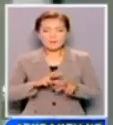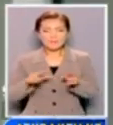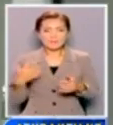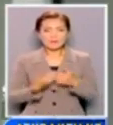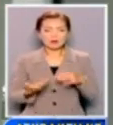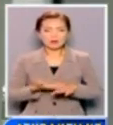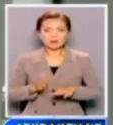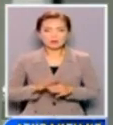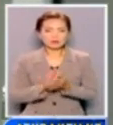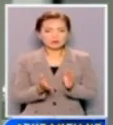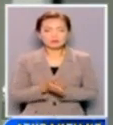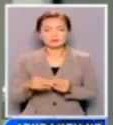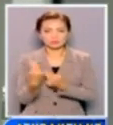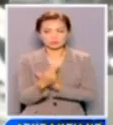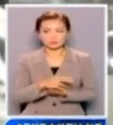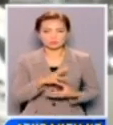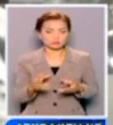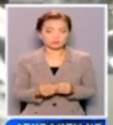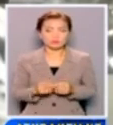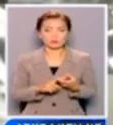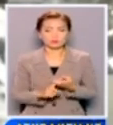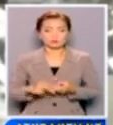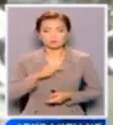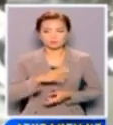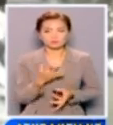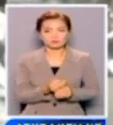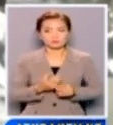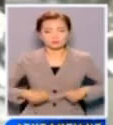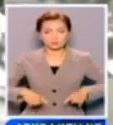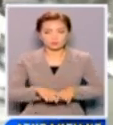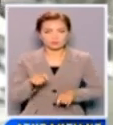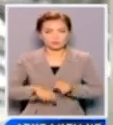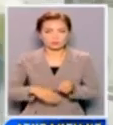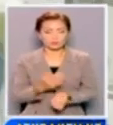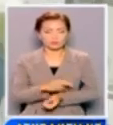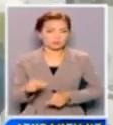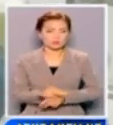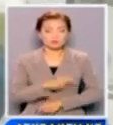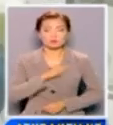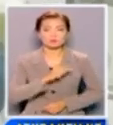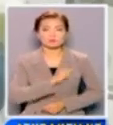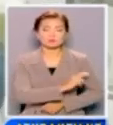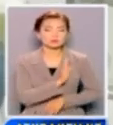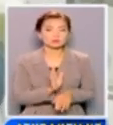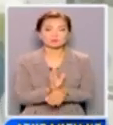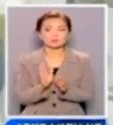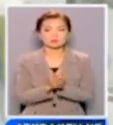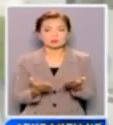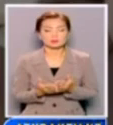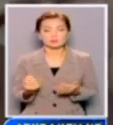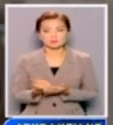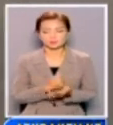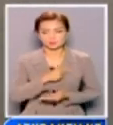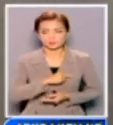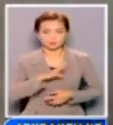средней тяжести за счет симптомов общей интоксикации. В отделении были проведены лечебные мероприятия согласно клиническому